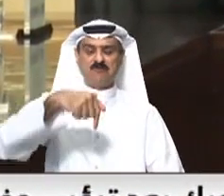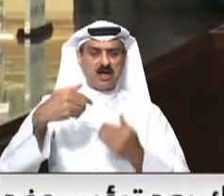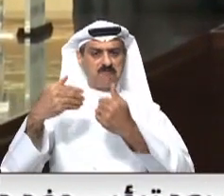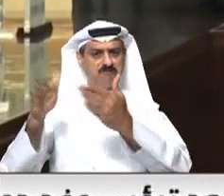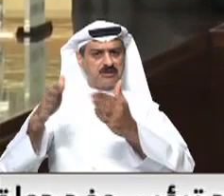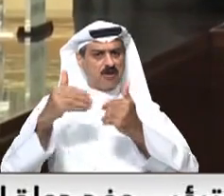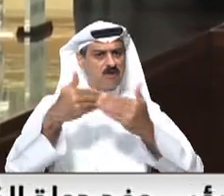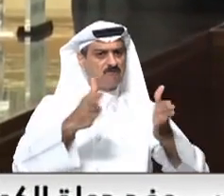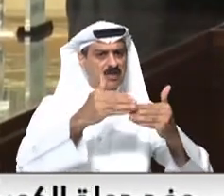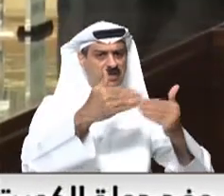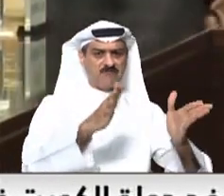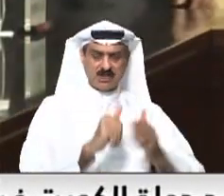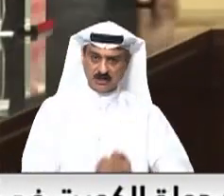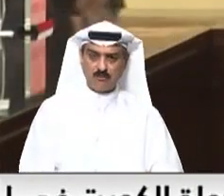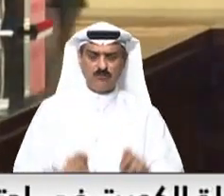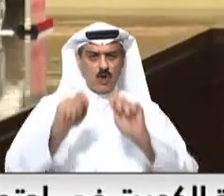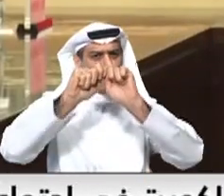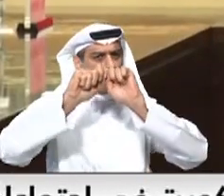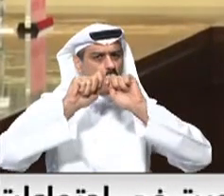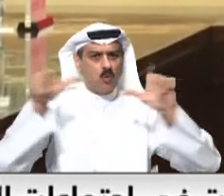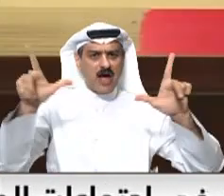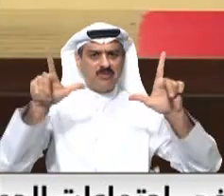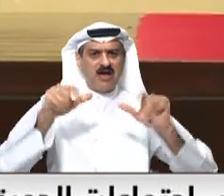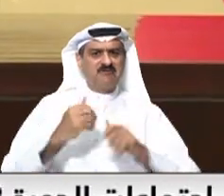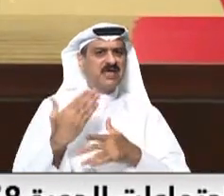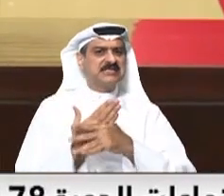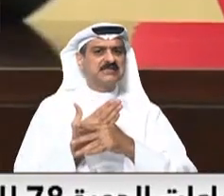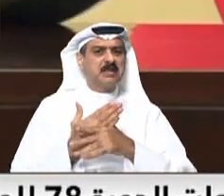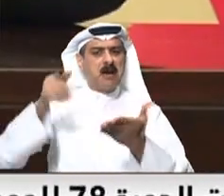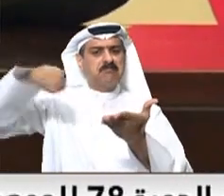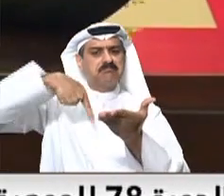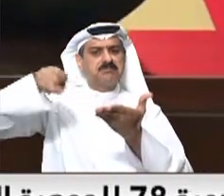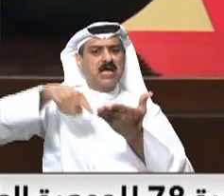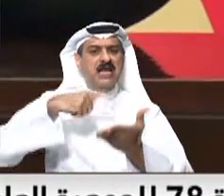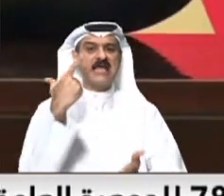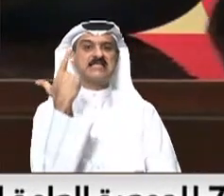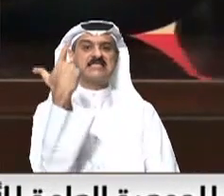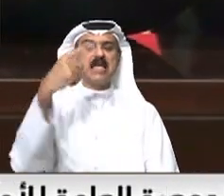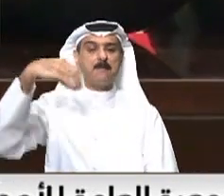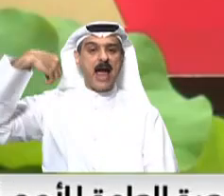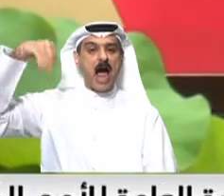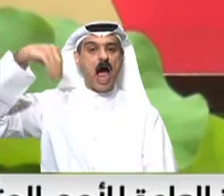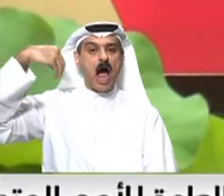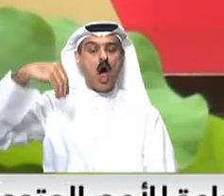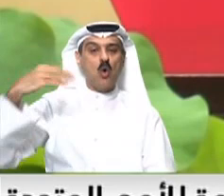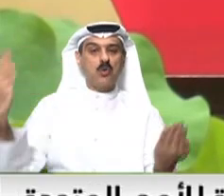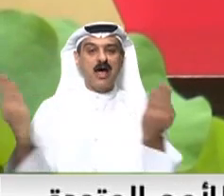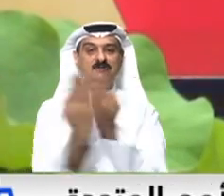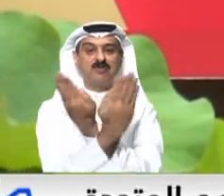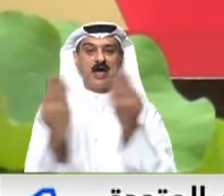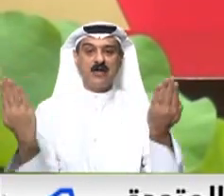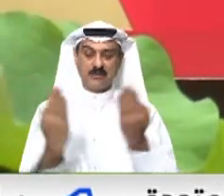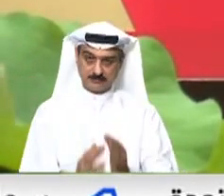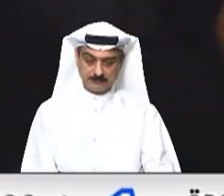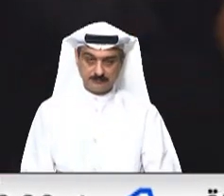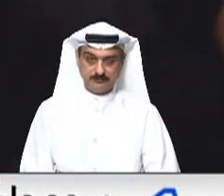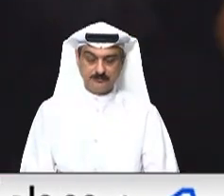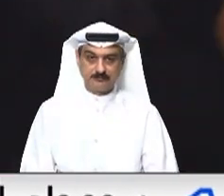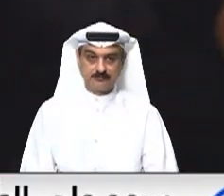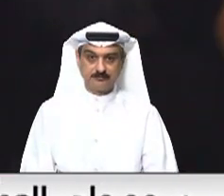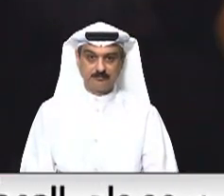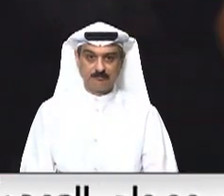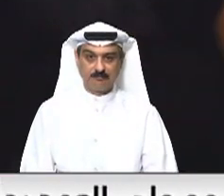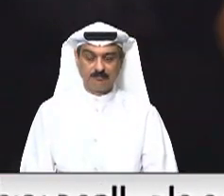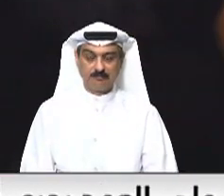الصديقة تجلى بشكل واضح بعد توقيع 7 اتفاقيات ثنائية بين البلدين.